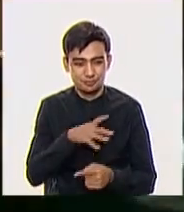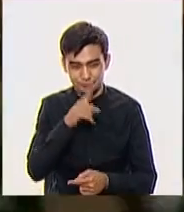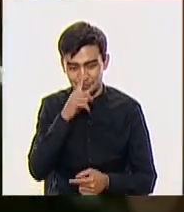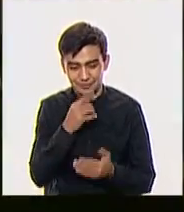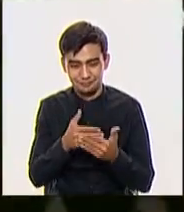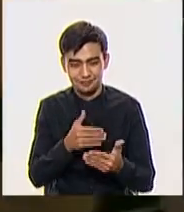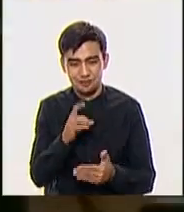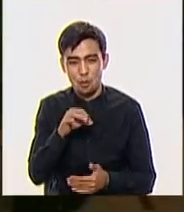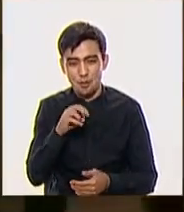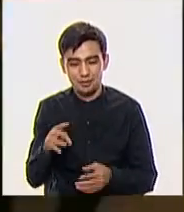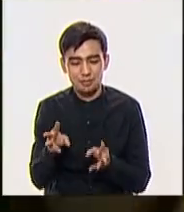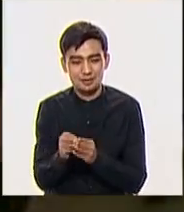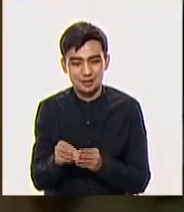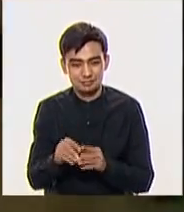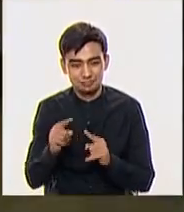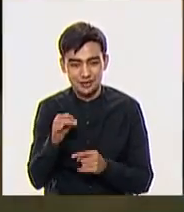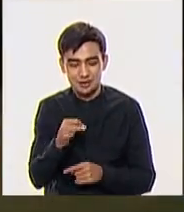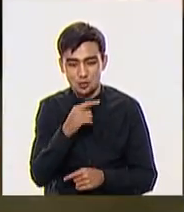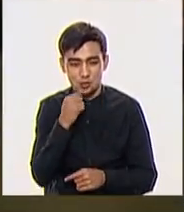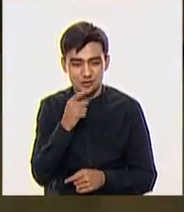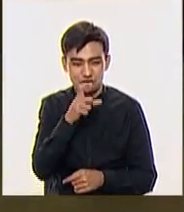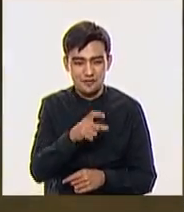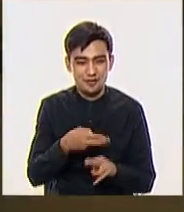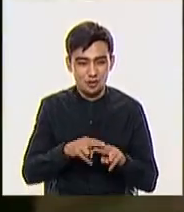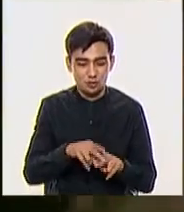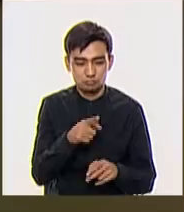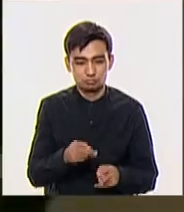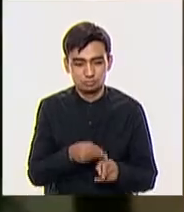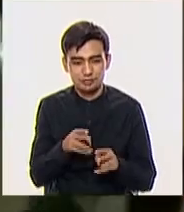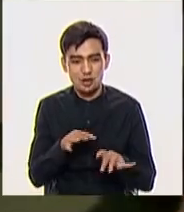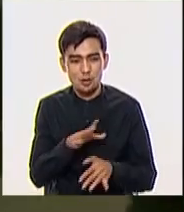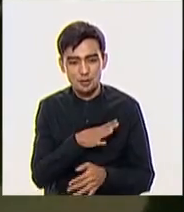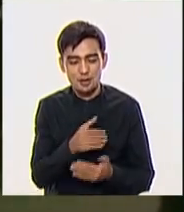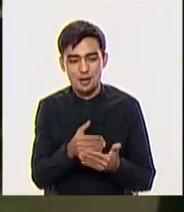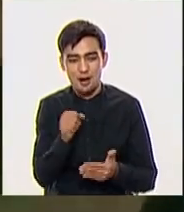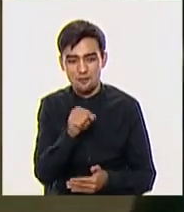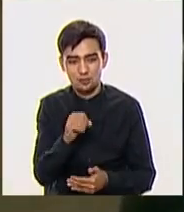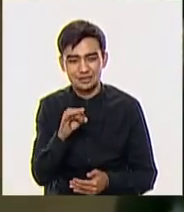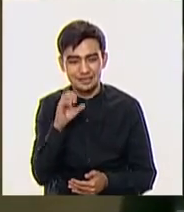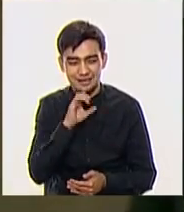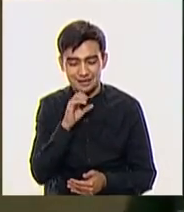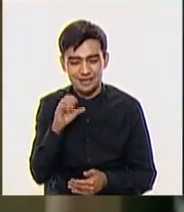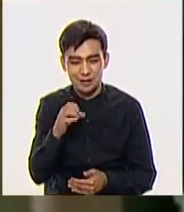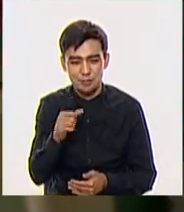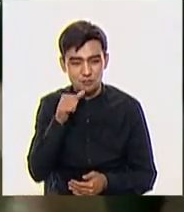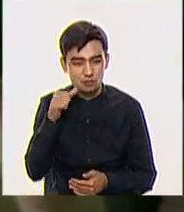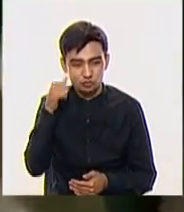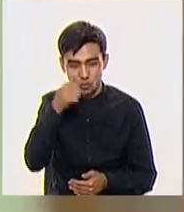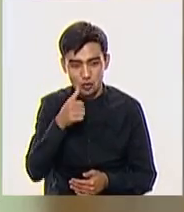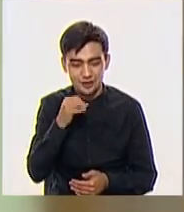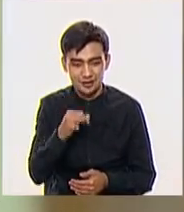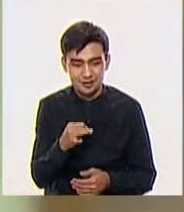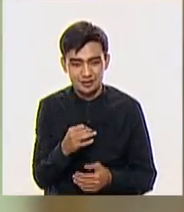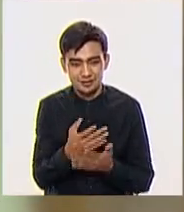с Романом Протасевичем. Гражданку России подозревают в совершении преступлений в период с августа по сентябрь прошлого года и